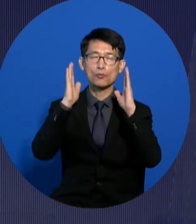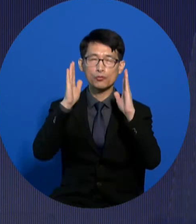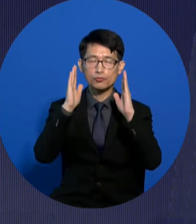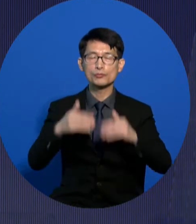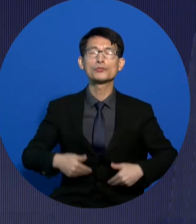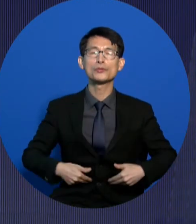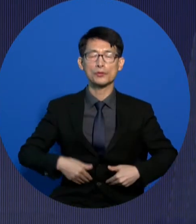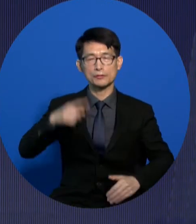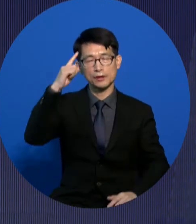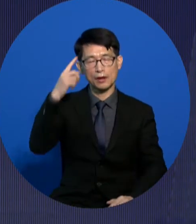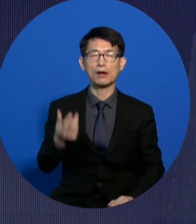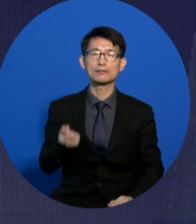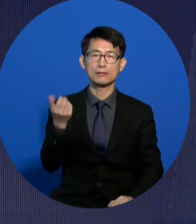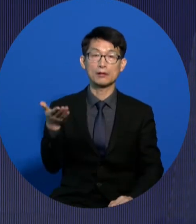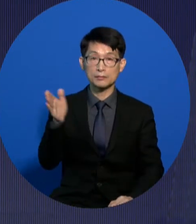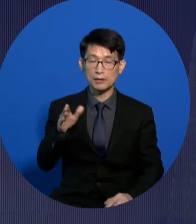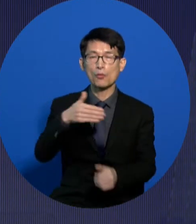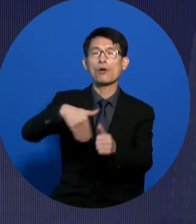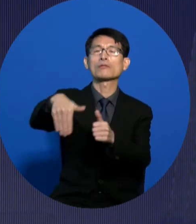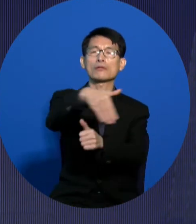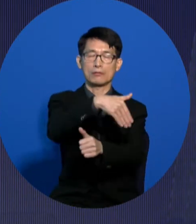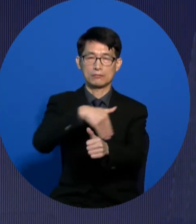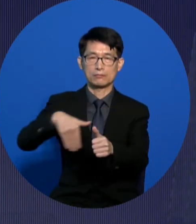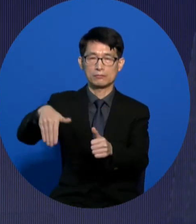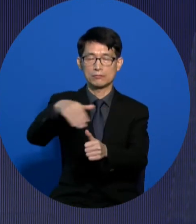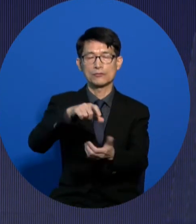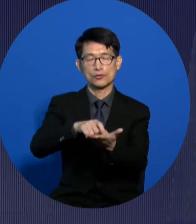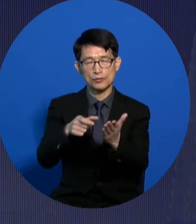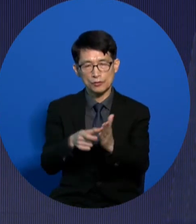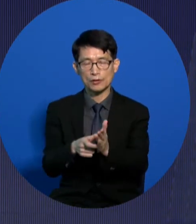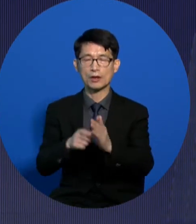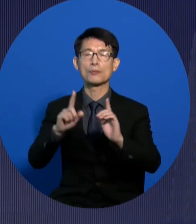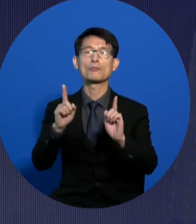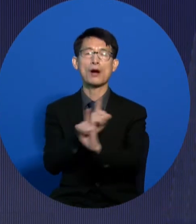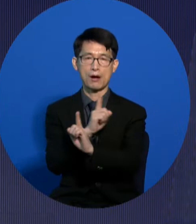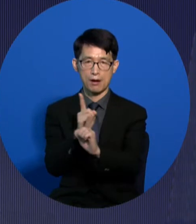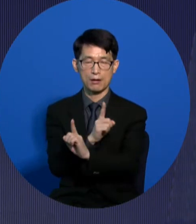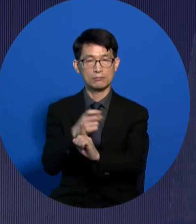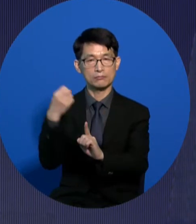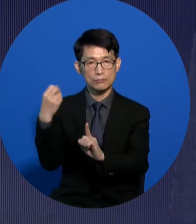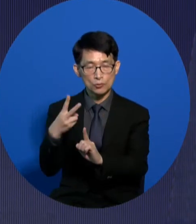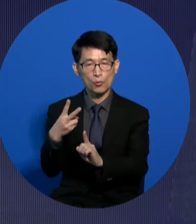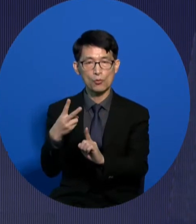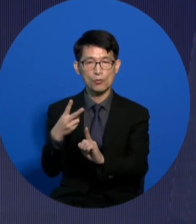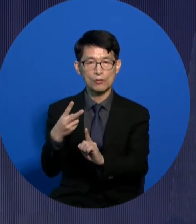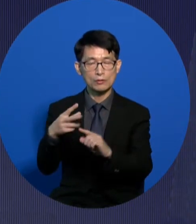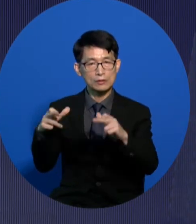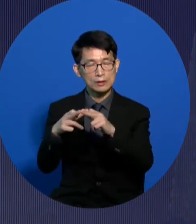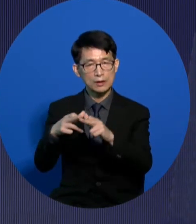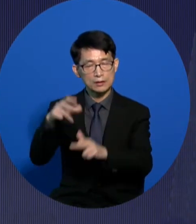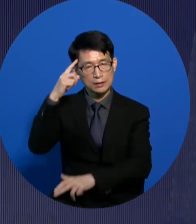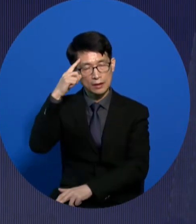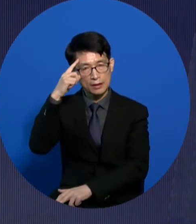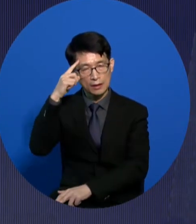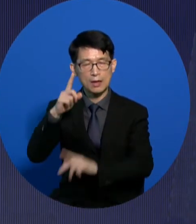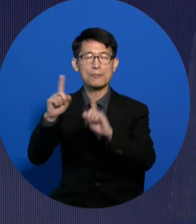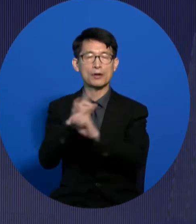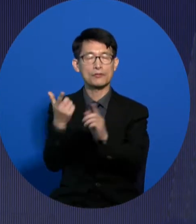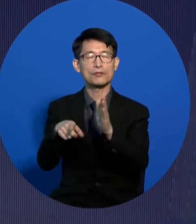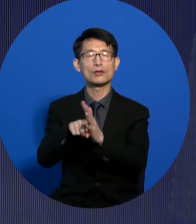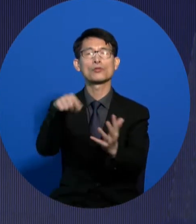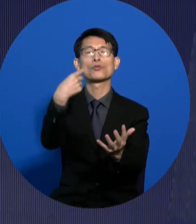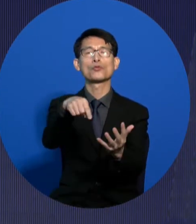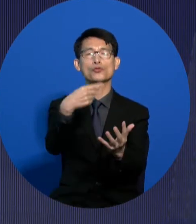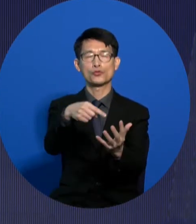다양한 상황을 고려하고 이러한 상황에 맞는 교육이 필요합니다. 또한 통합에 대한 이해를